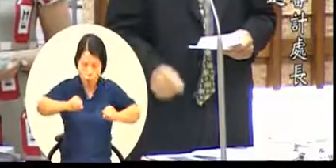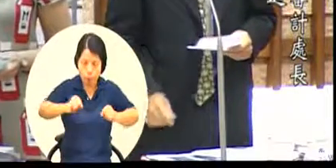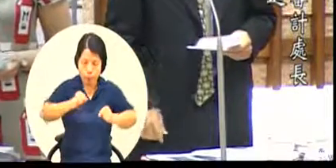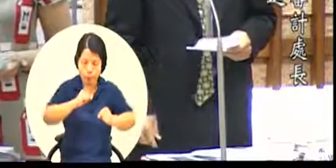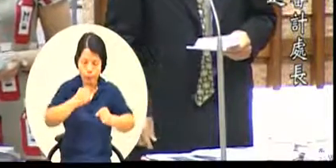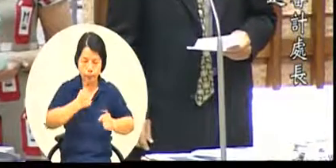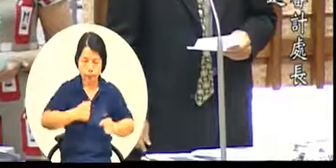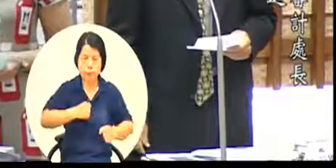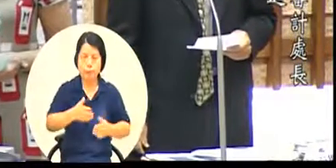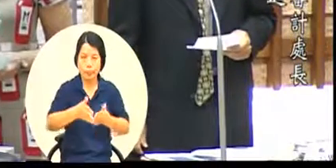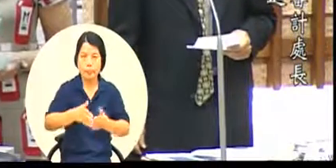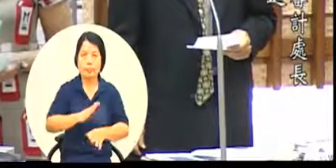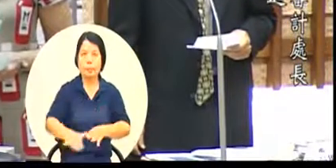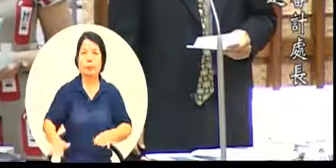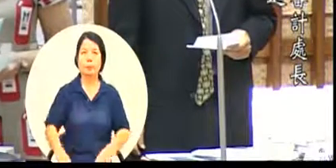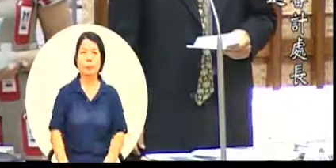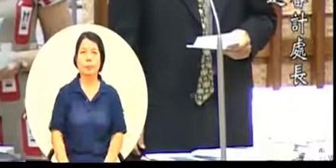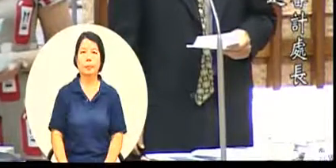好。